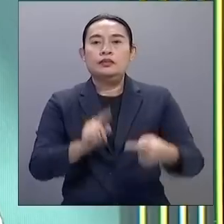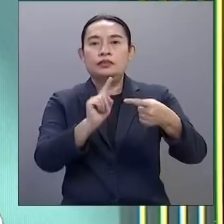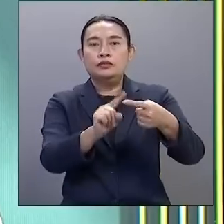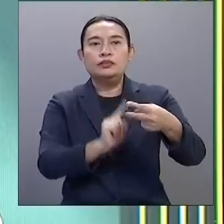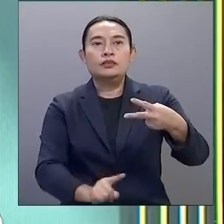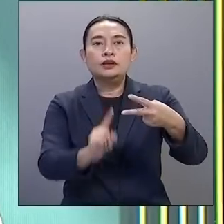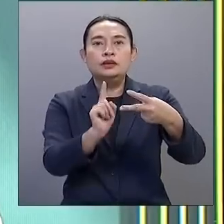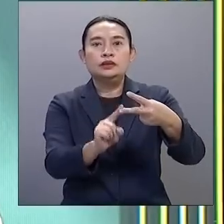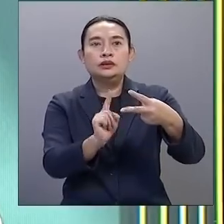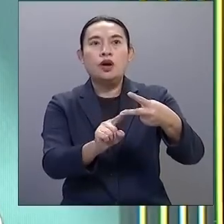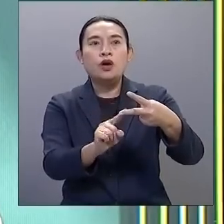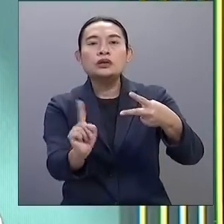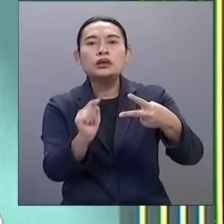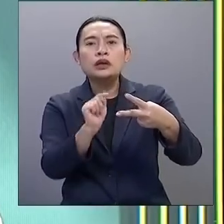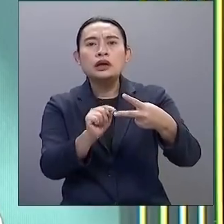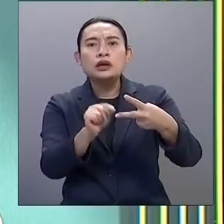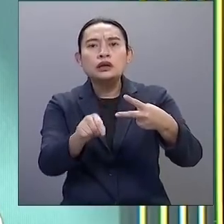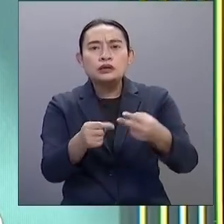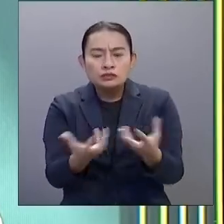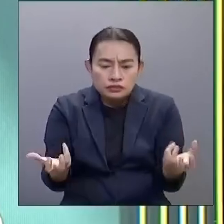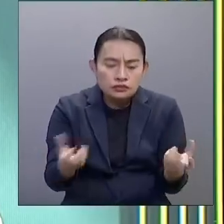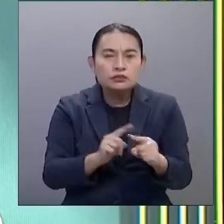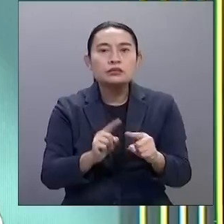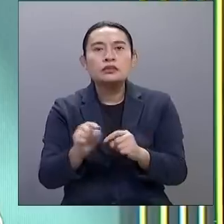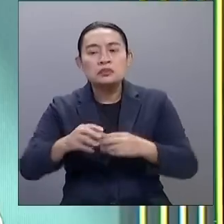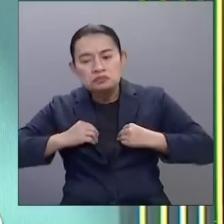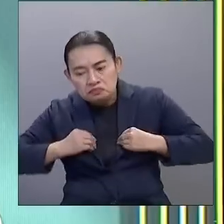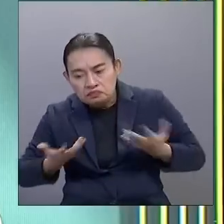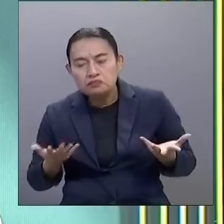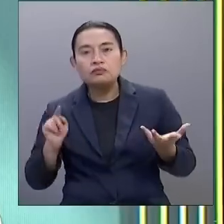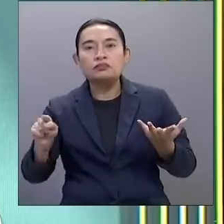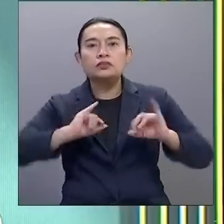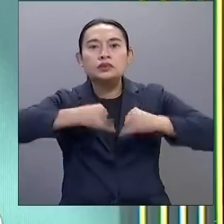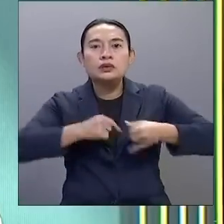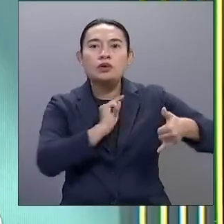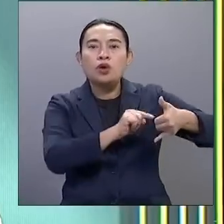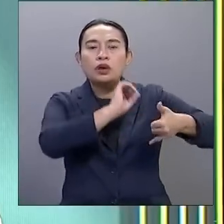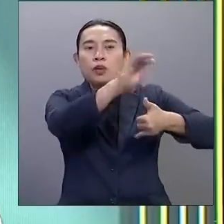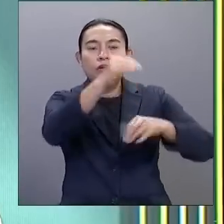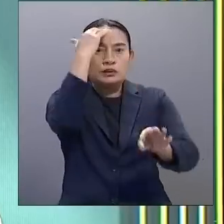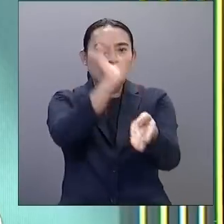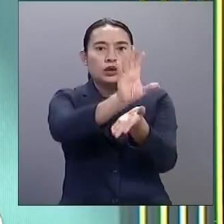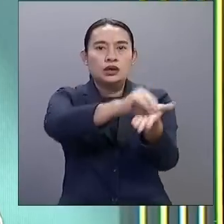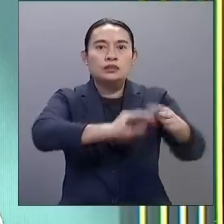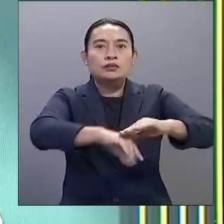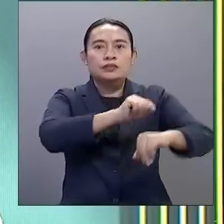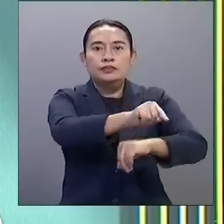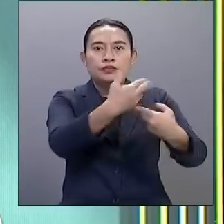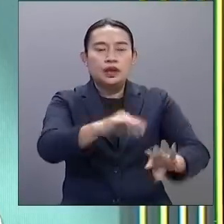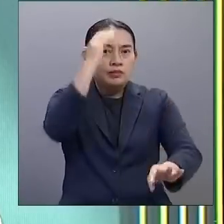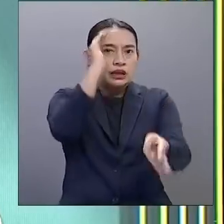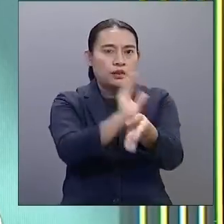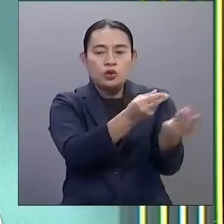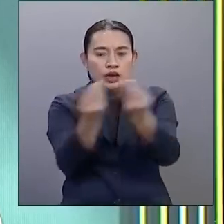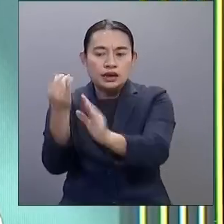ฮะในส่วนของการทำให้เสียทรัพย์เนี่ยอันนี้เป็นความผิดอันยอมความกันได้เจ้าของจะต้องไปแจ้งความถ้าไม่แจ้งความตำรวจไม่มีอำนาจดำเนินค